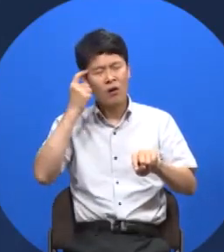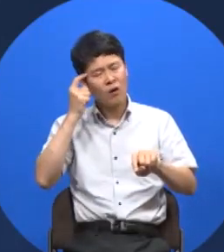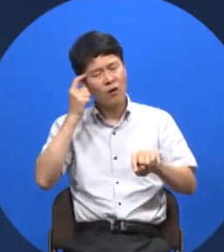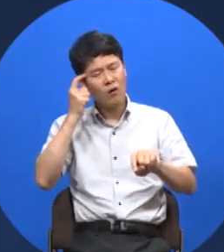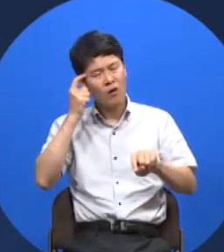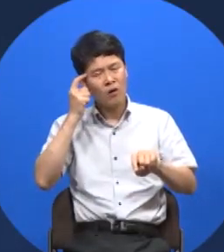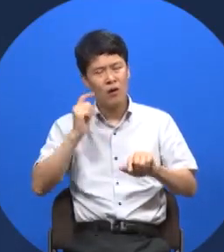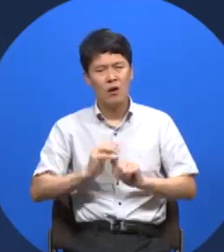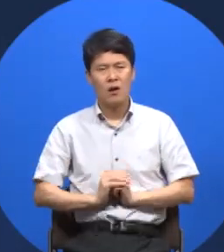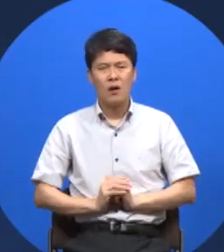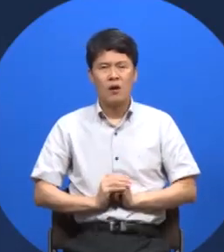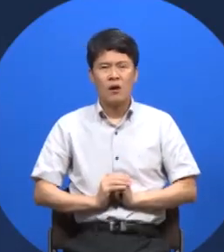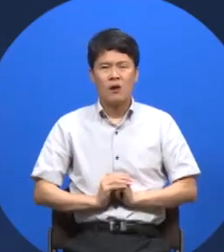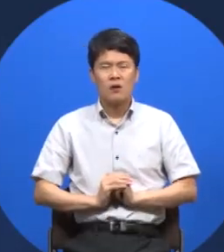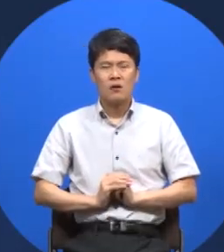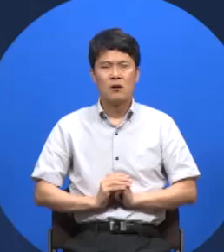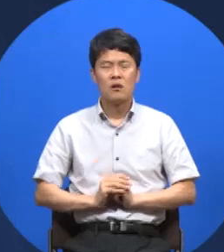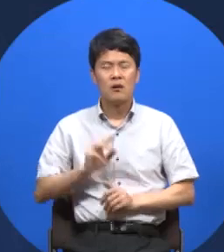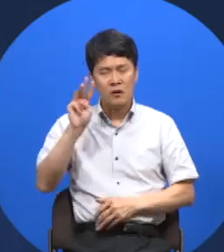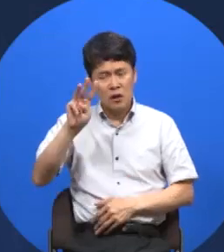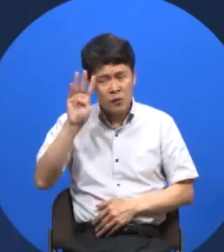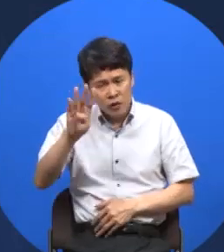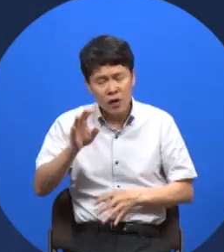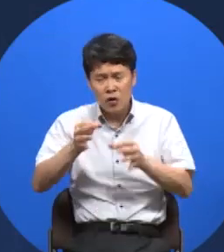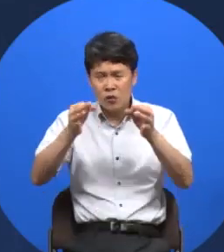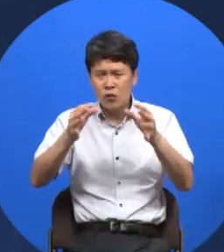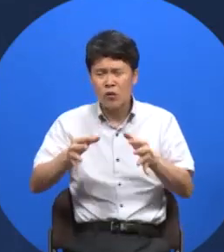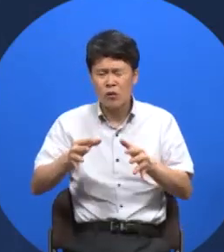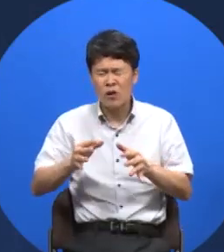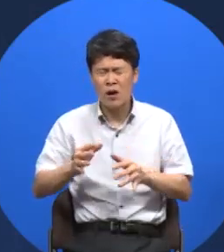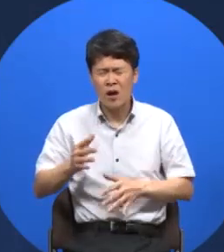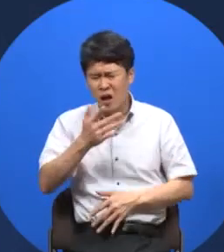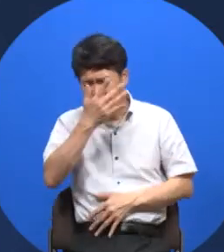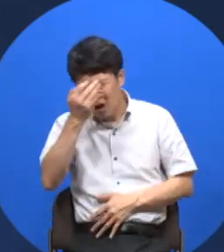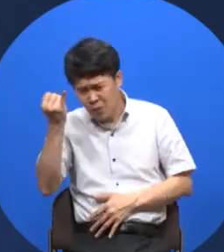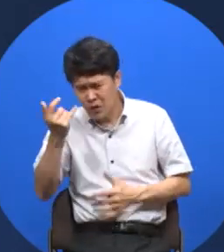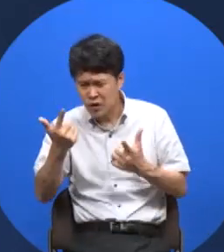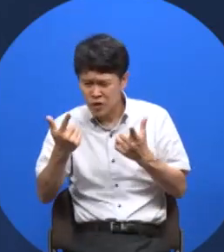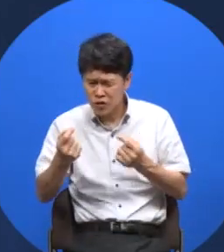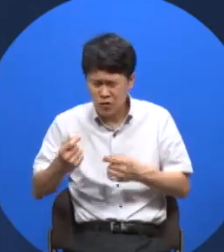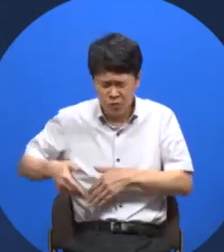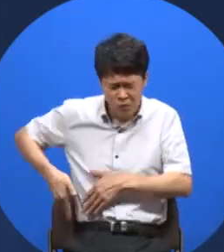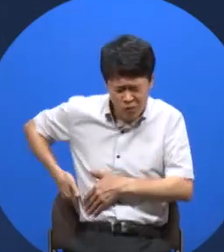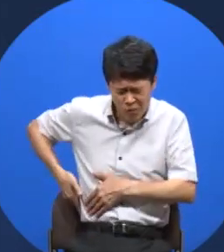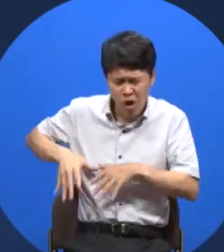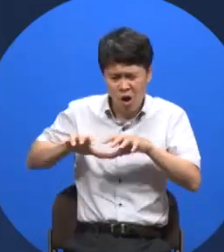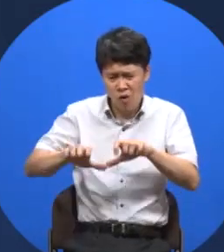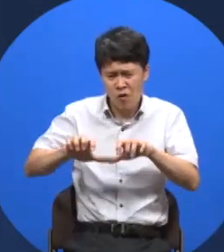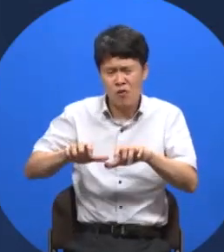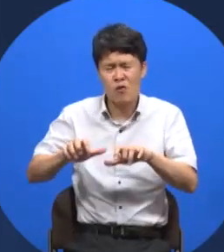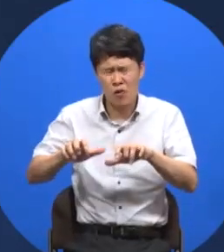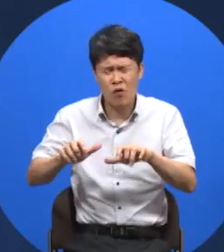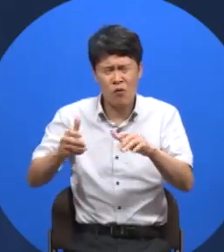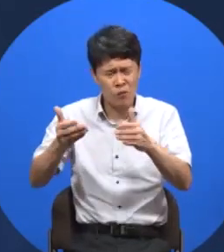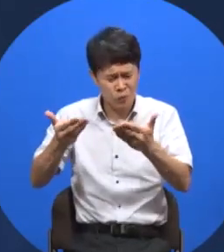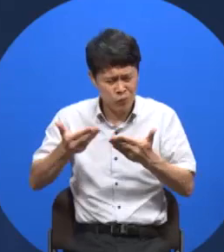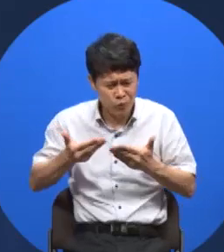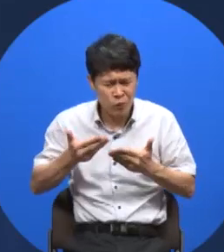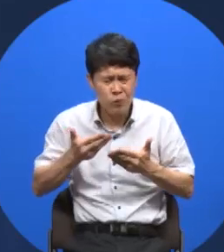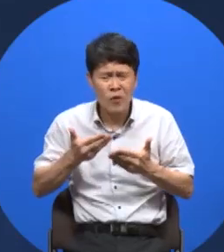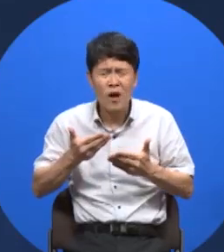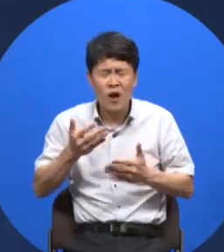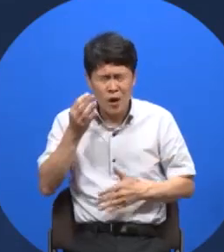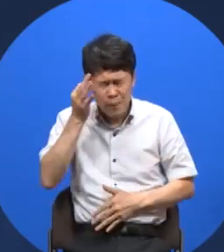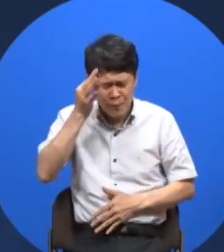말이다. 사나흘 동안 노인네처럼 파스도 붙여보고 물리치료도 받아보니 알겠다.